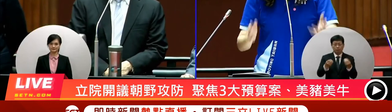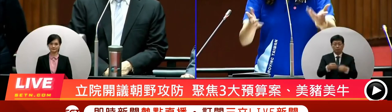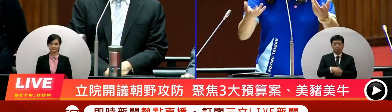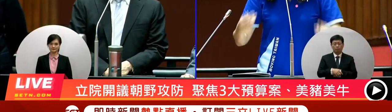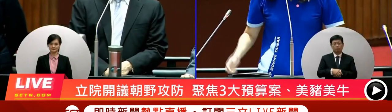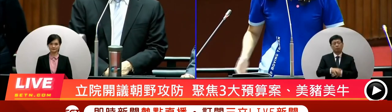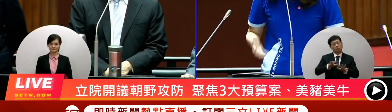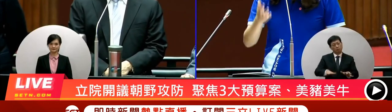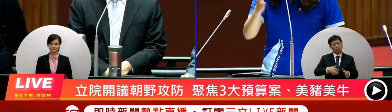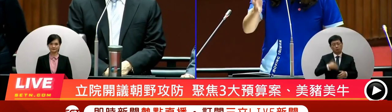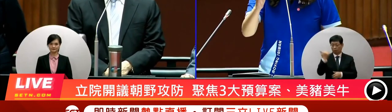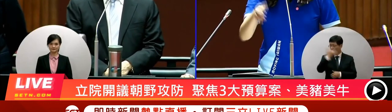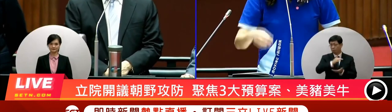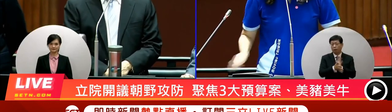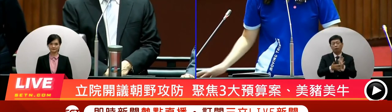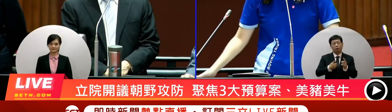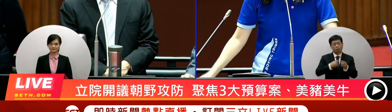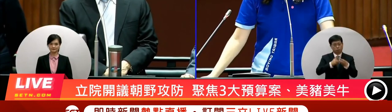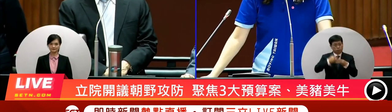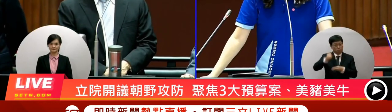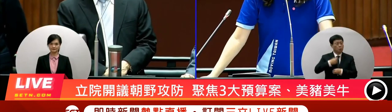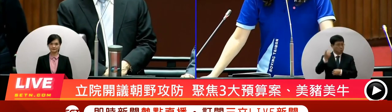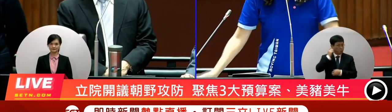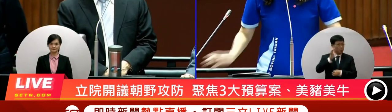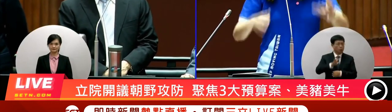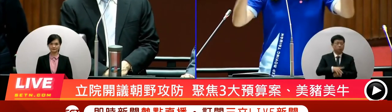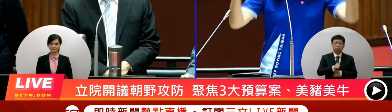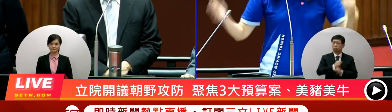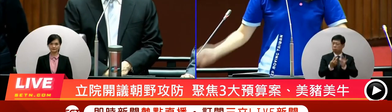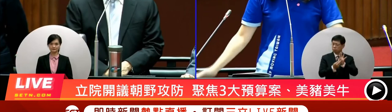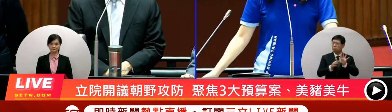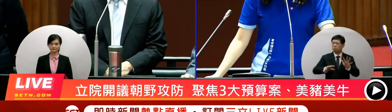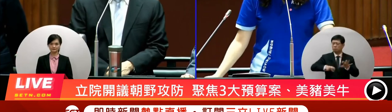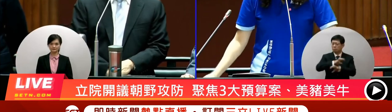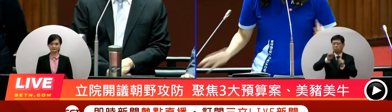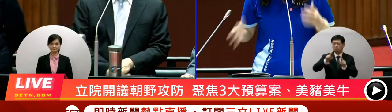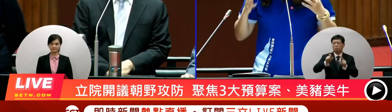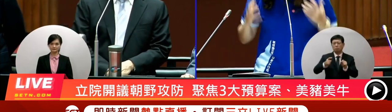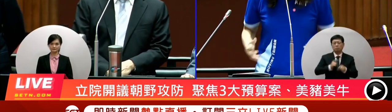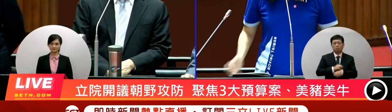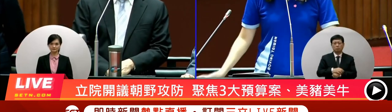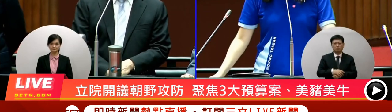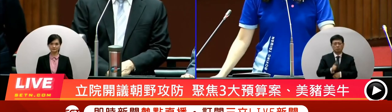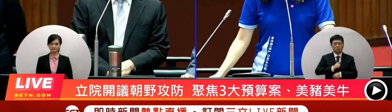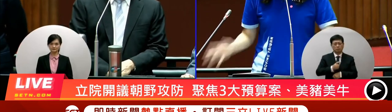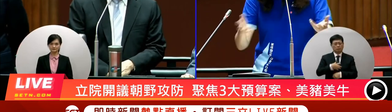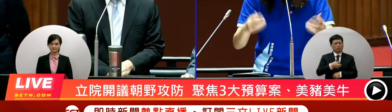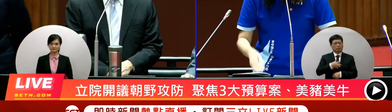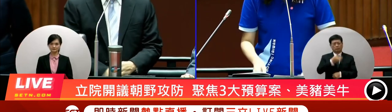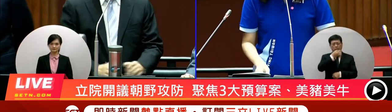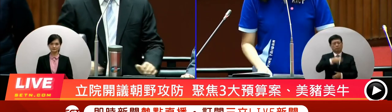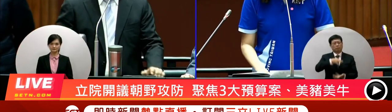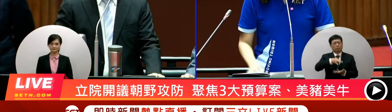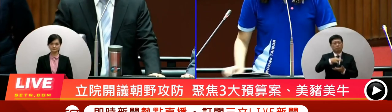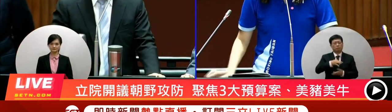你说现在变了，主委我有听啦，你说现在变了不一样啦，我听了更怕更怕烦